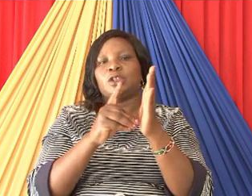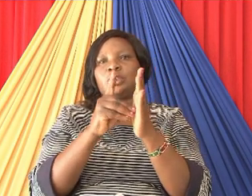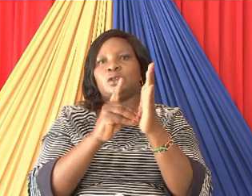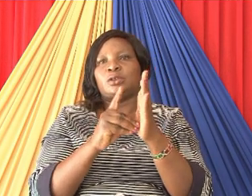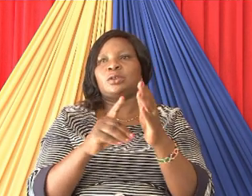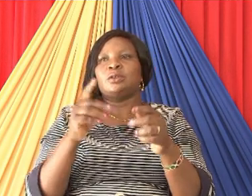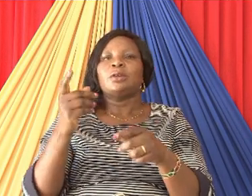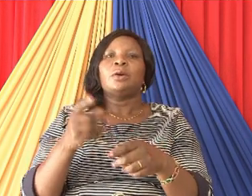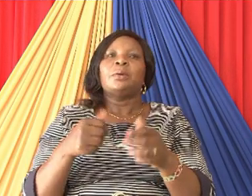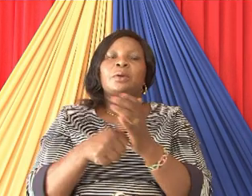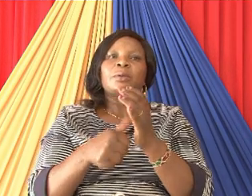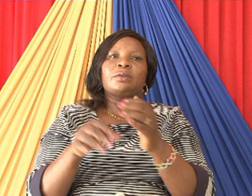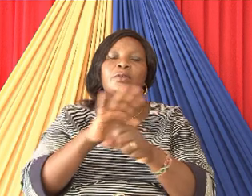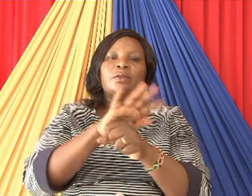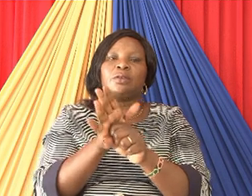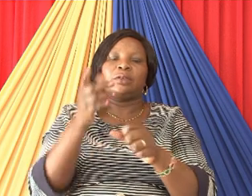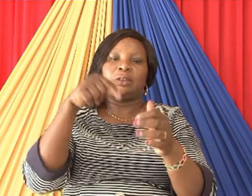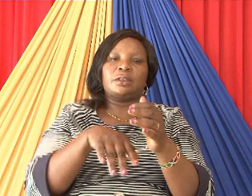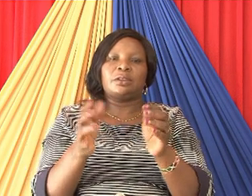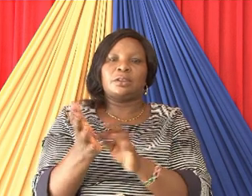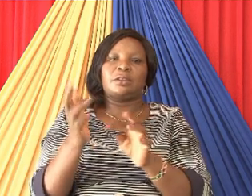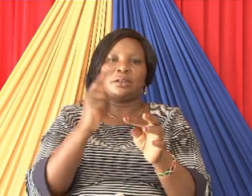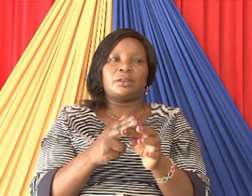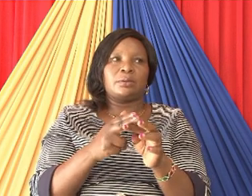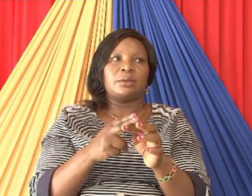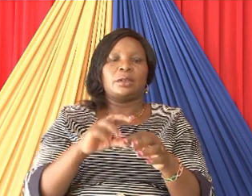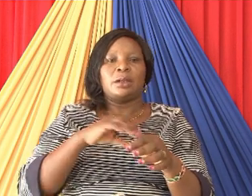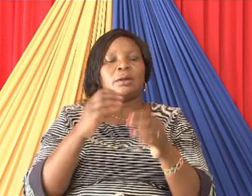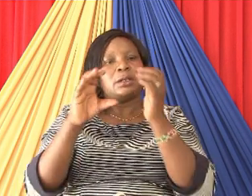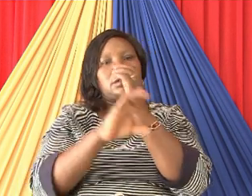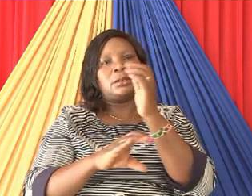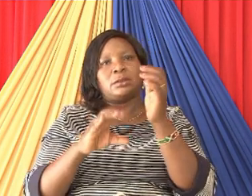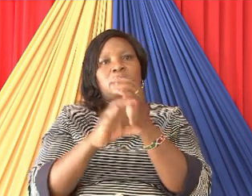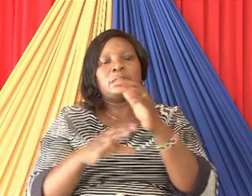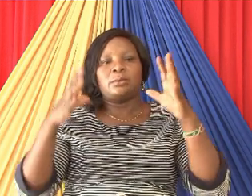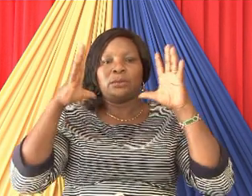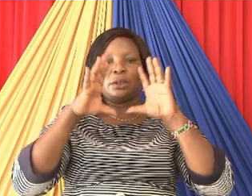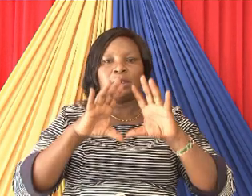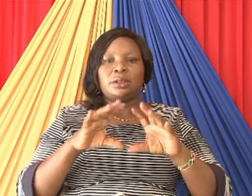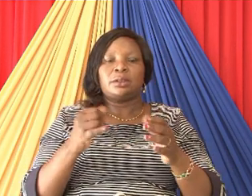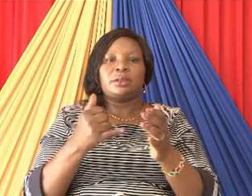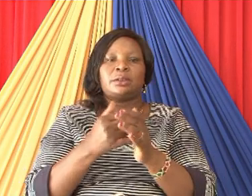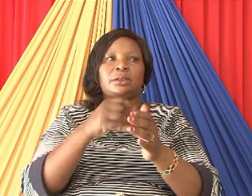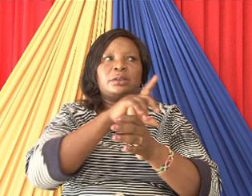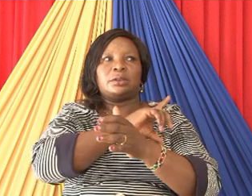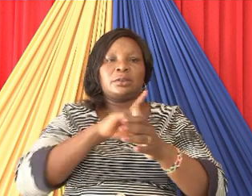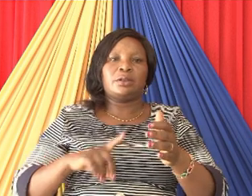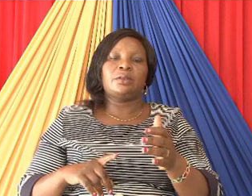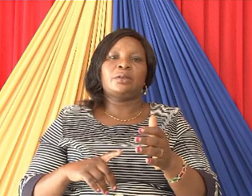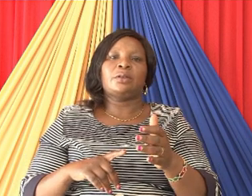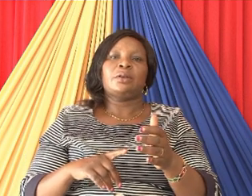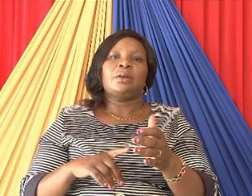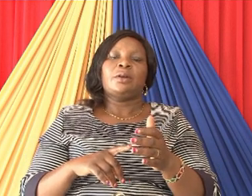COVID katika jina la Yesu. Tukumbuka hata nchi yetu, Bwana ukazidi kubariki nchi yetu. Na saa hili janga la